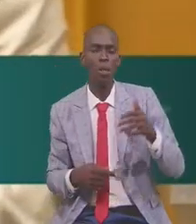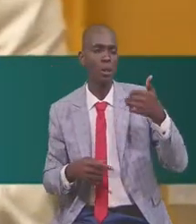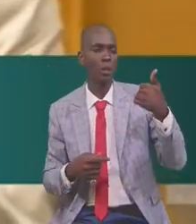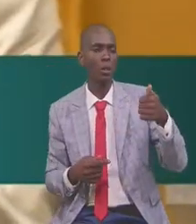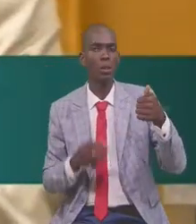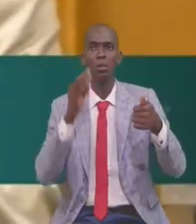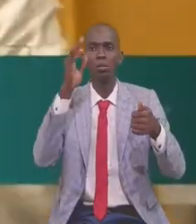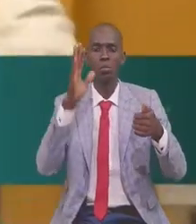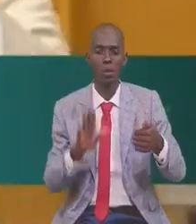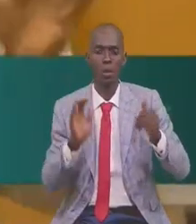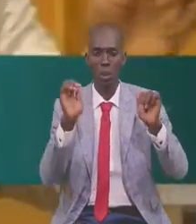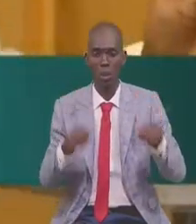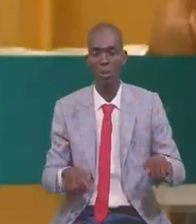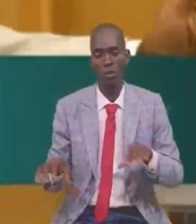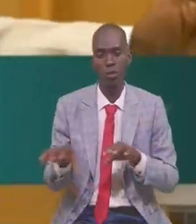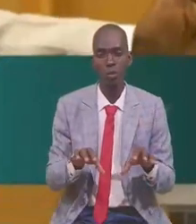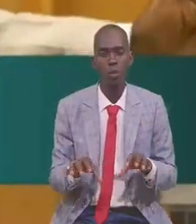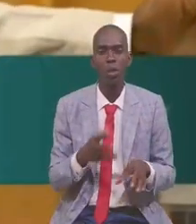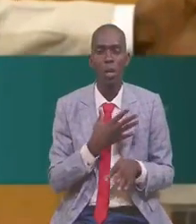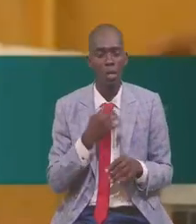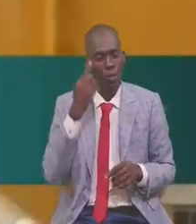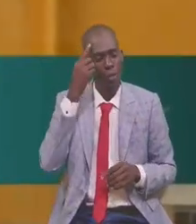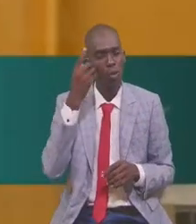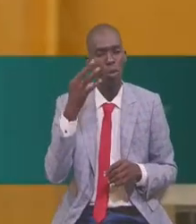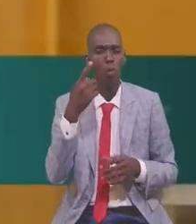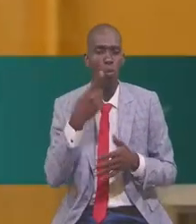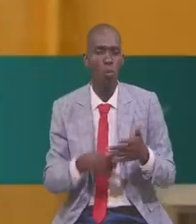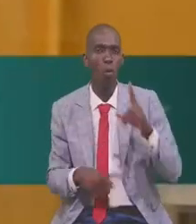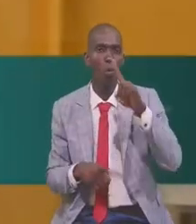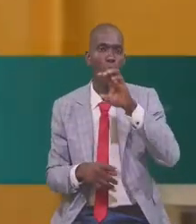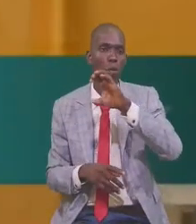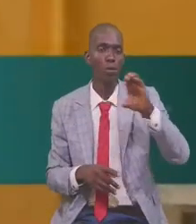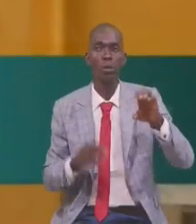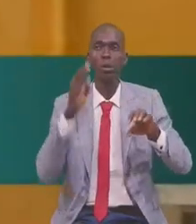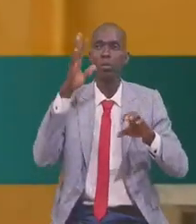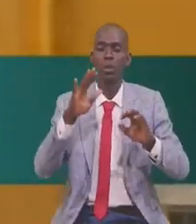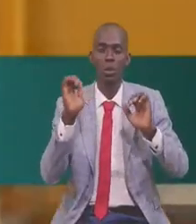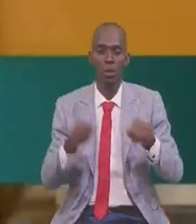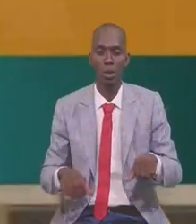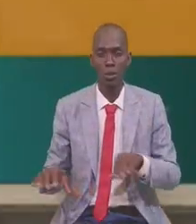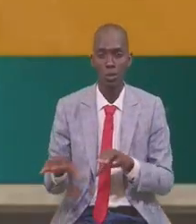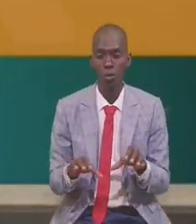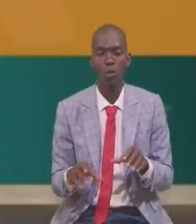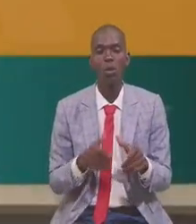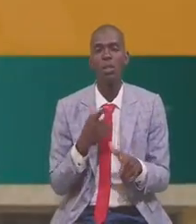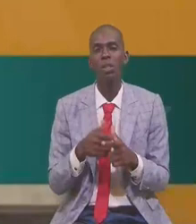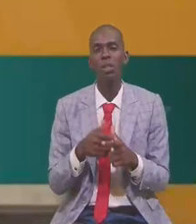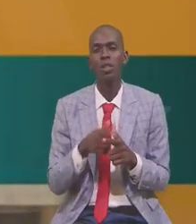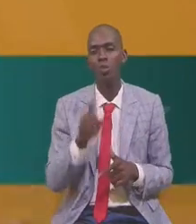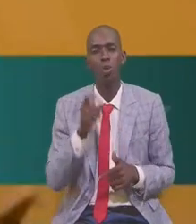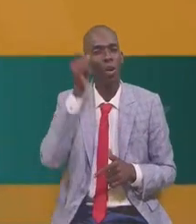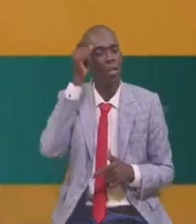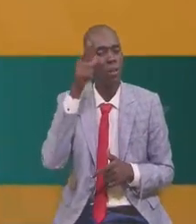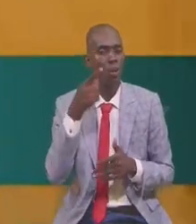à ce qu'un ministre peut faire, et à ce que 10 ministres peuvent faire, et ce qu'à 100 ministres peuvent faire, tu comprendras alors ce dont